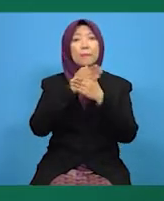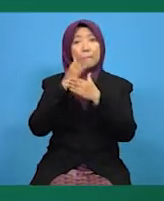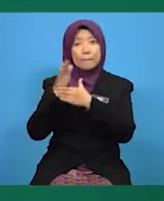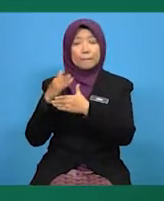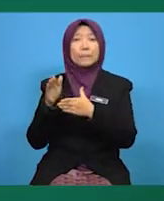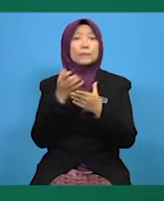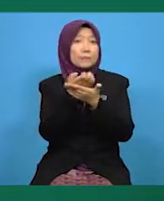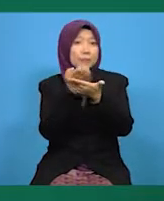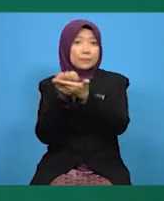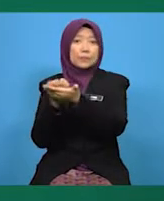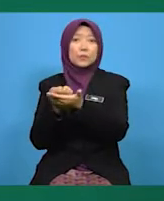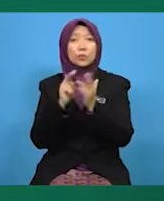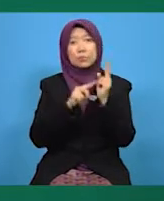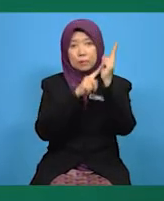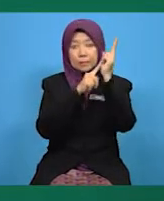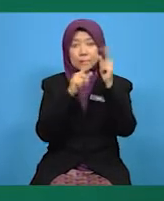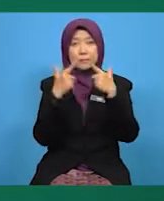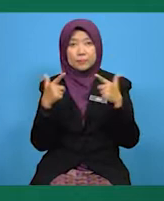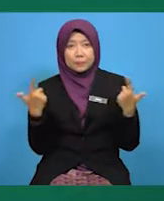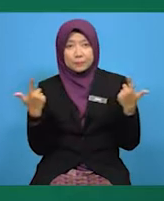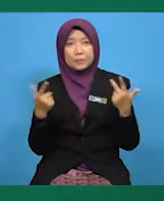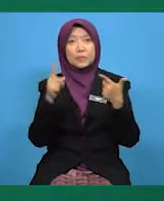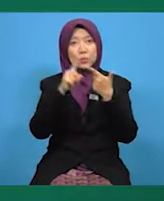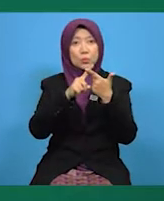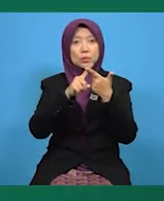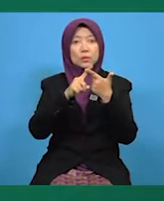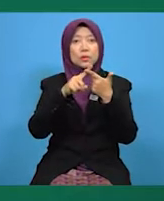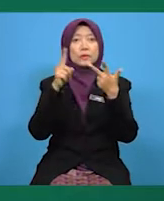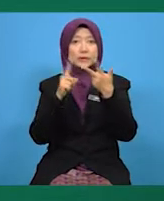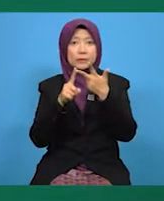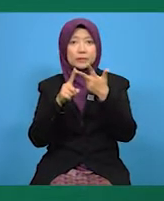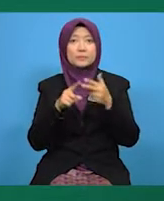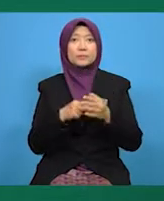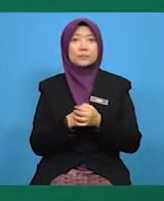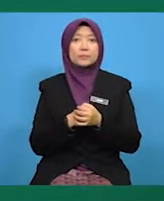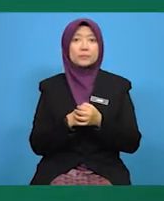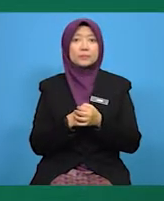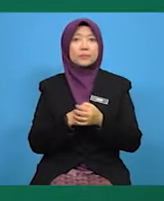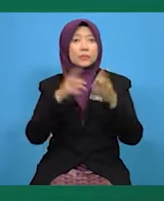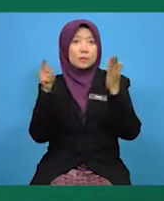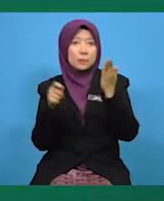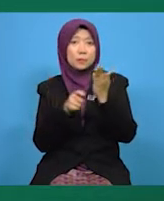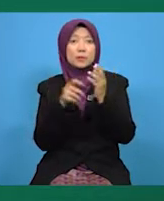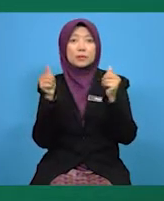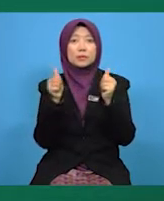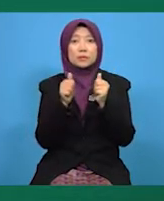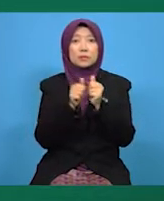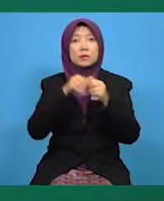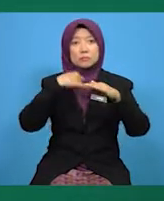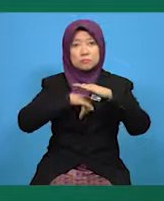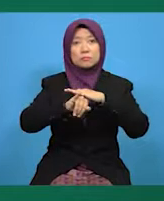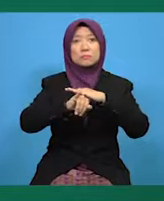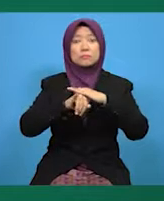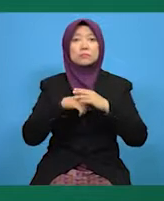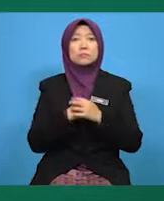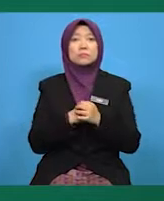ekonomi, iaitu sektor utama, sektor kedua dan sektor ketiga, serta ditambah cukai import RM100